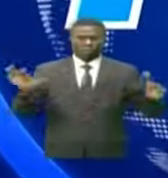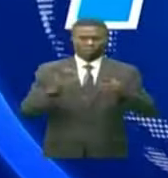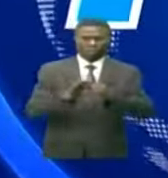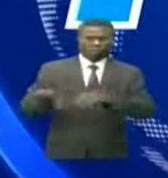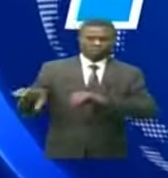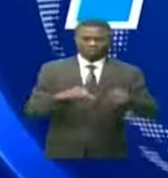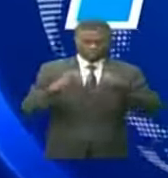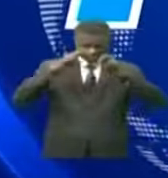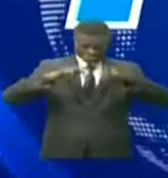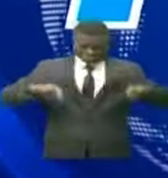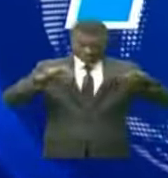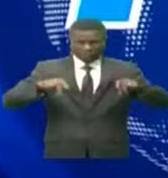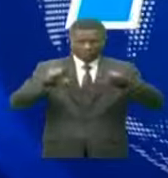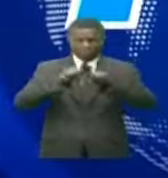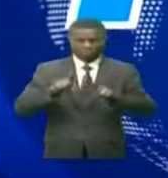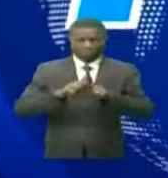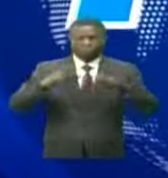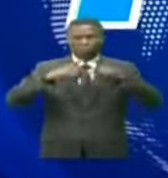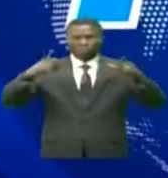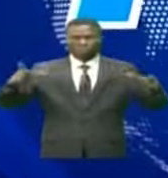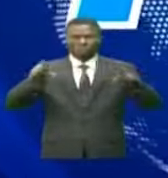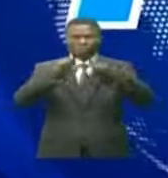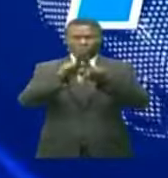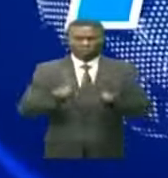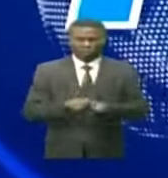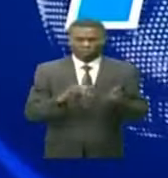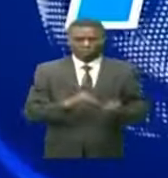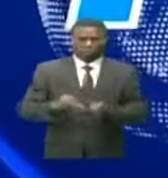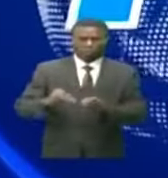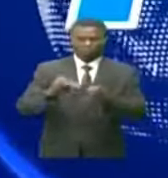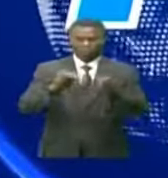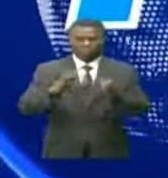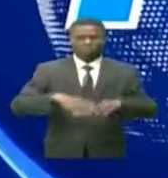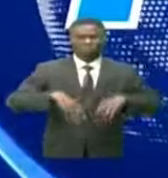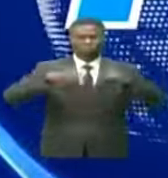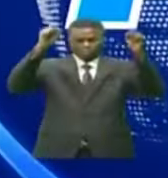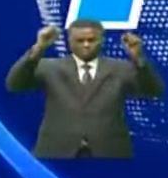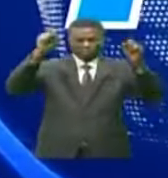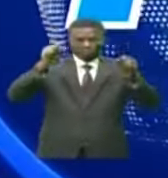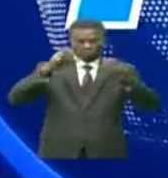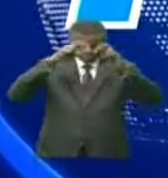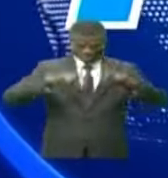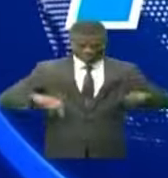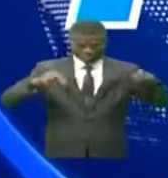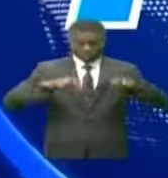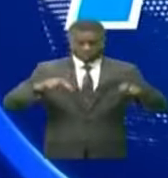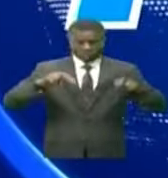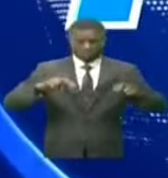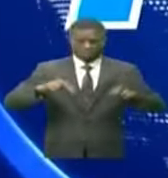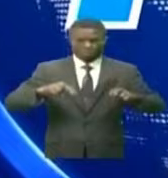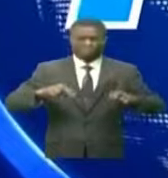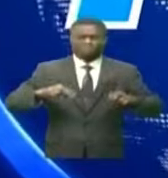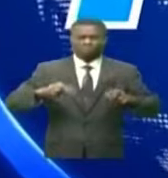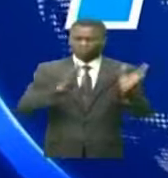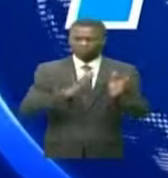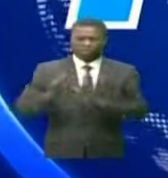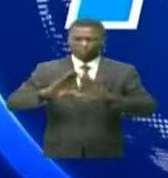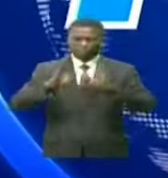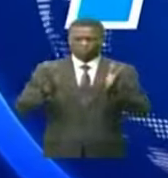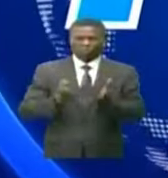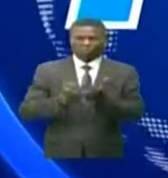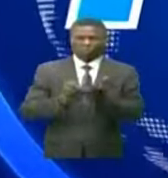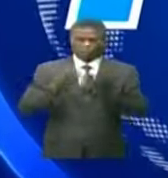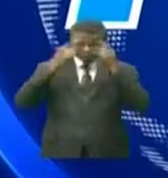de vérification élargie ainsi qu'aux mécanismes ad hoc de vérification de prendre toutes les